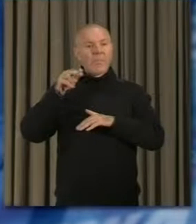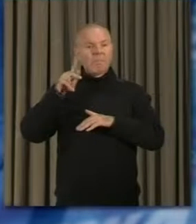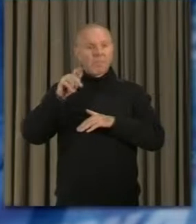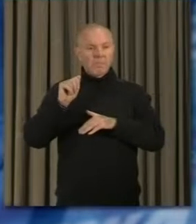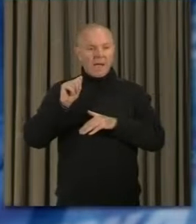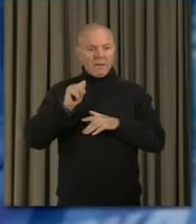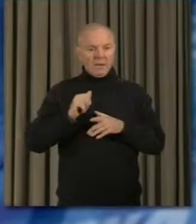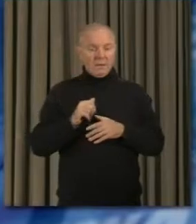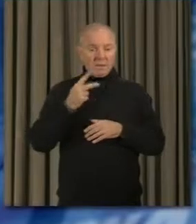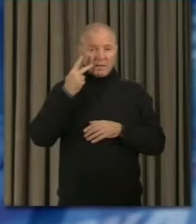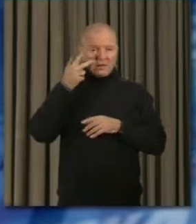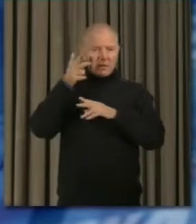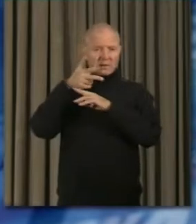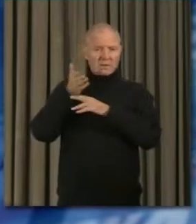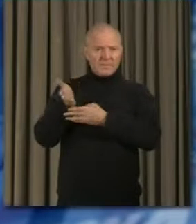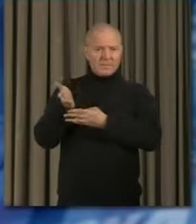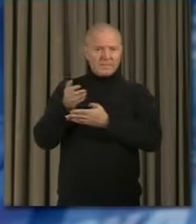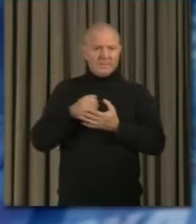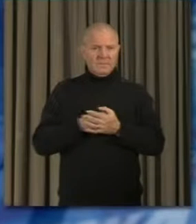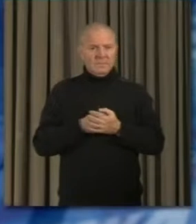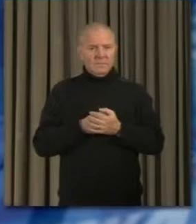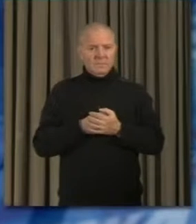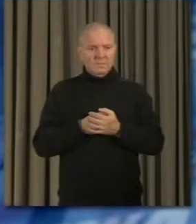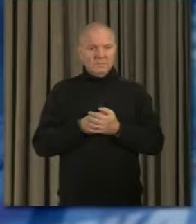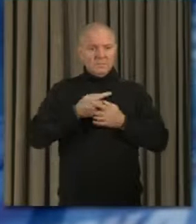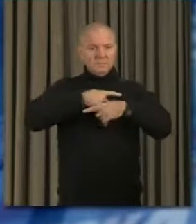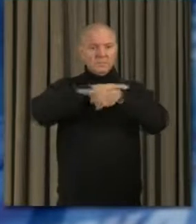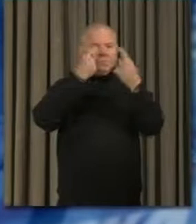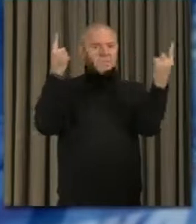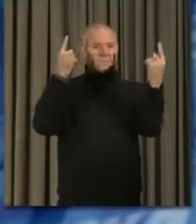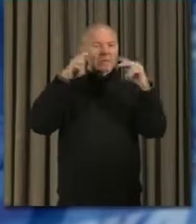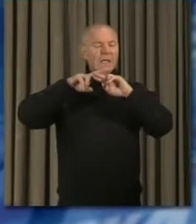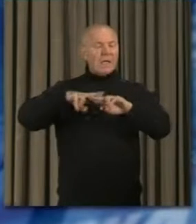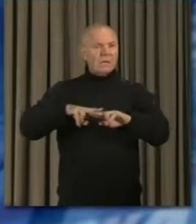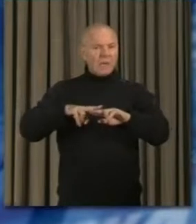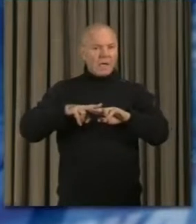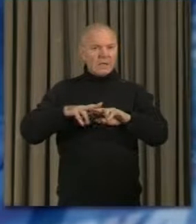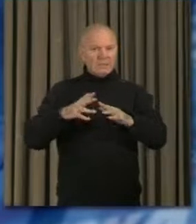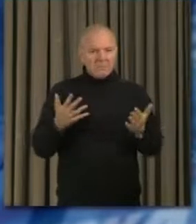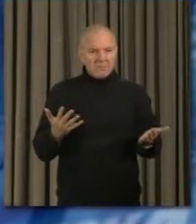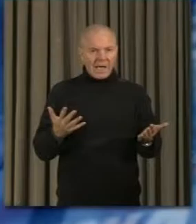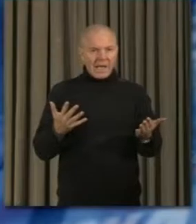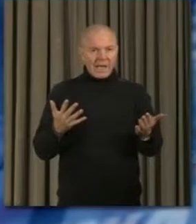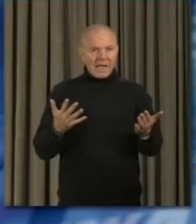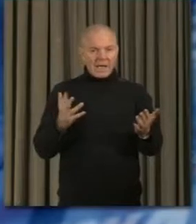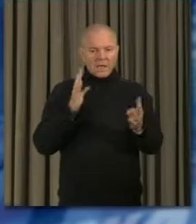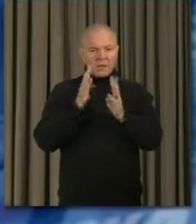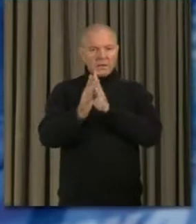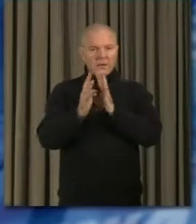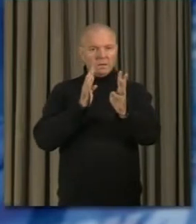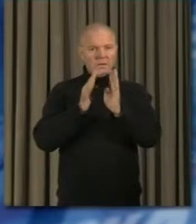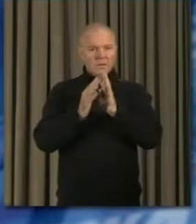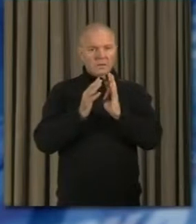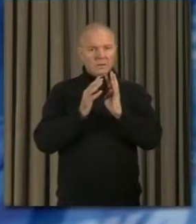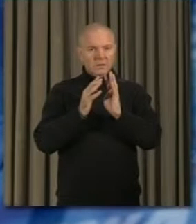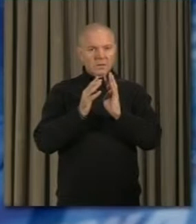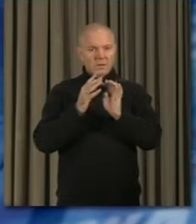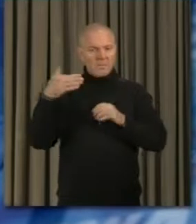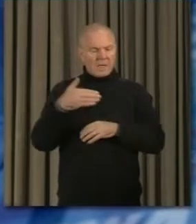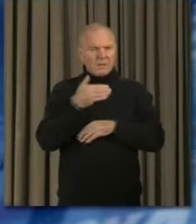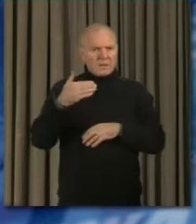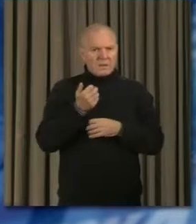immagini amatoriali girate venerdì mattine, le sbarre sono rimaste alzate. E lungo quel tratto ferroviario i passaggi di treni merci ed Uopa sono molto